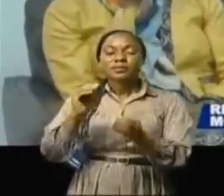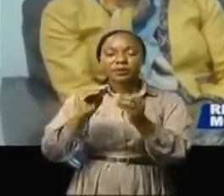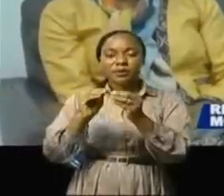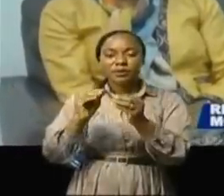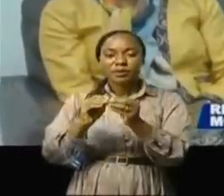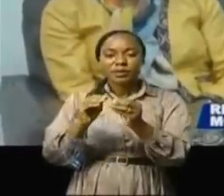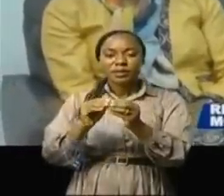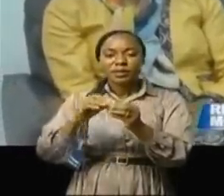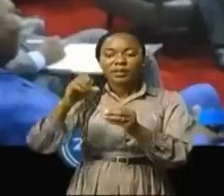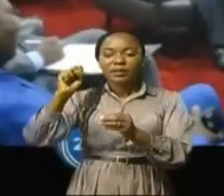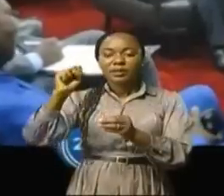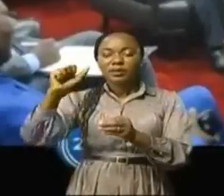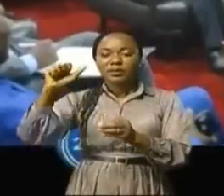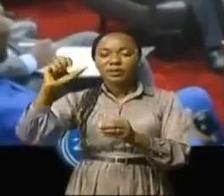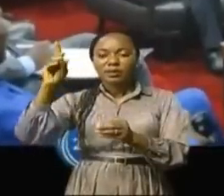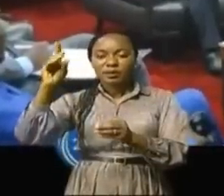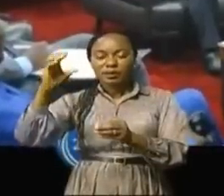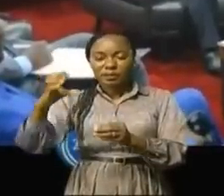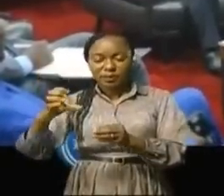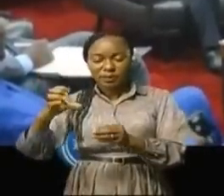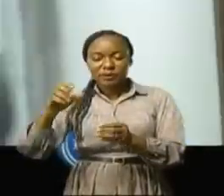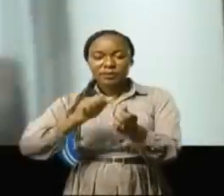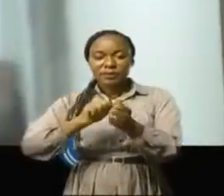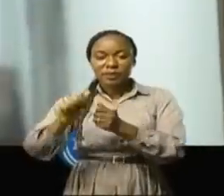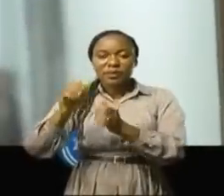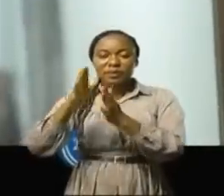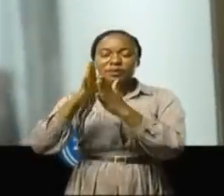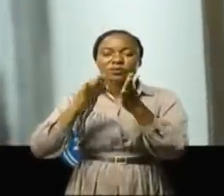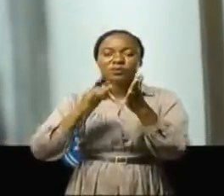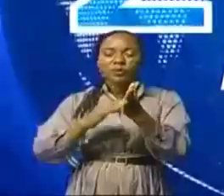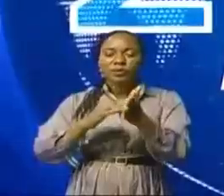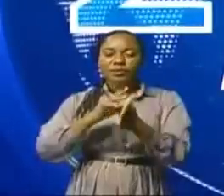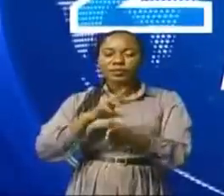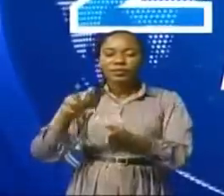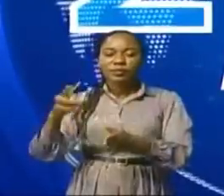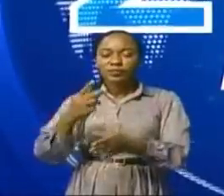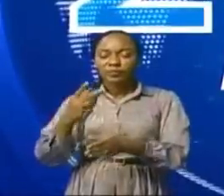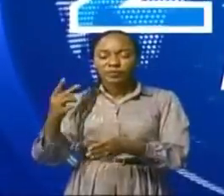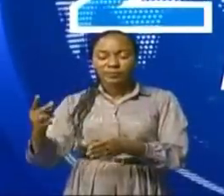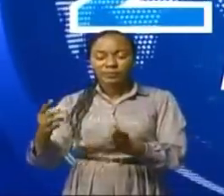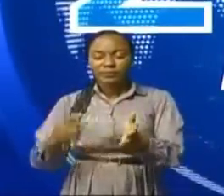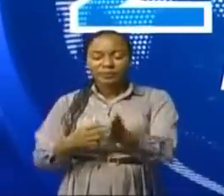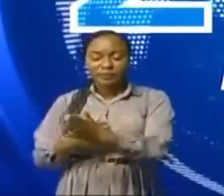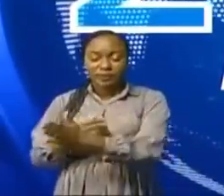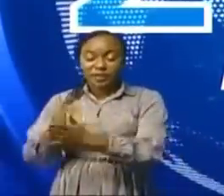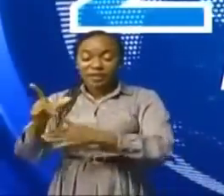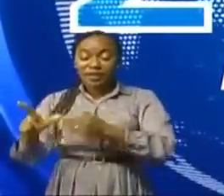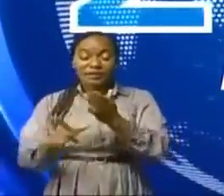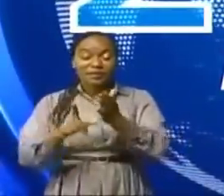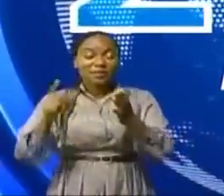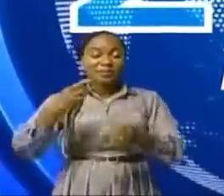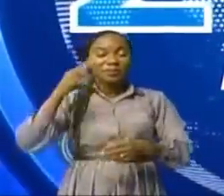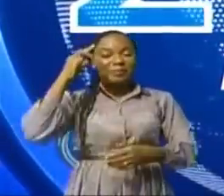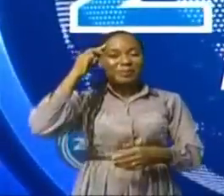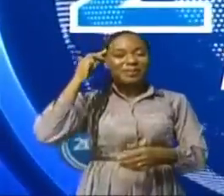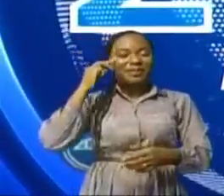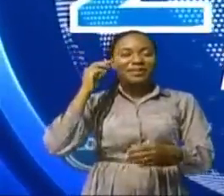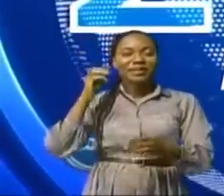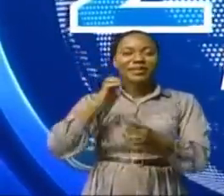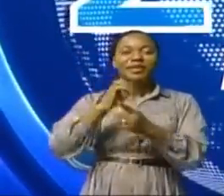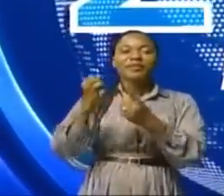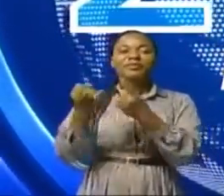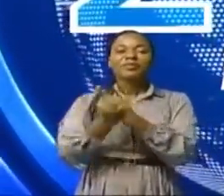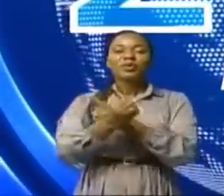tenir à Kinshasa du 18 au 19 août 2022. Le vice-premier ministre, ministre de l'Environnement,